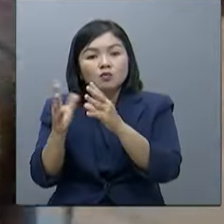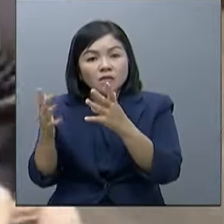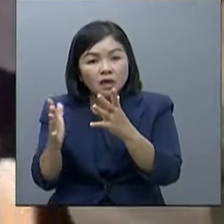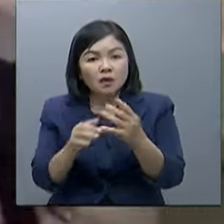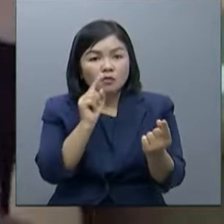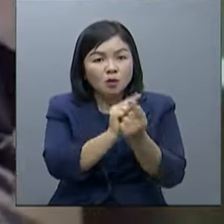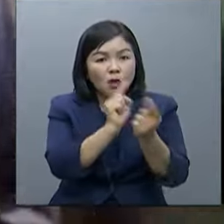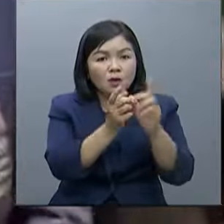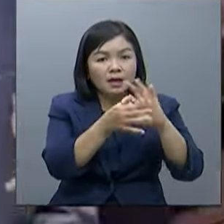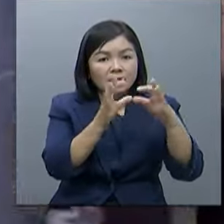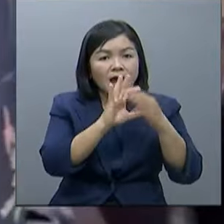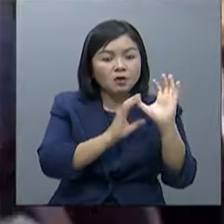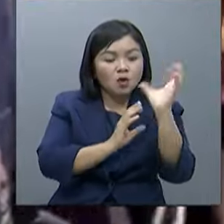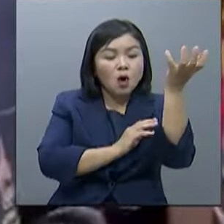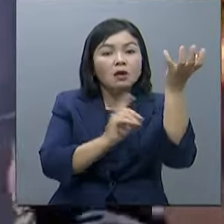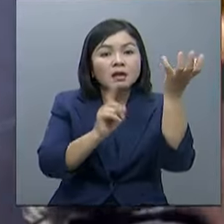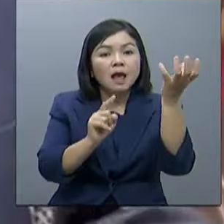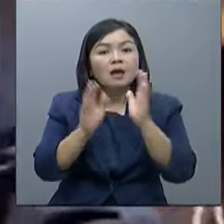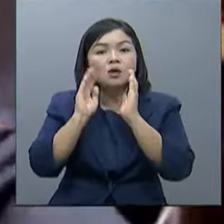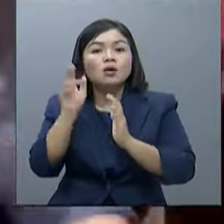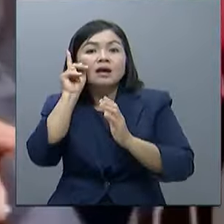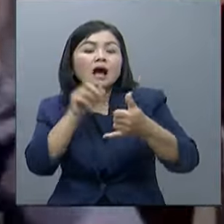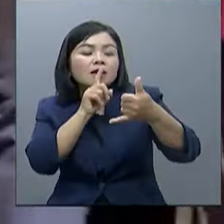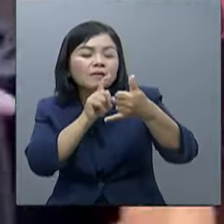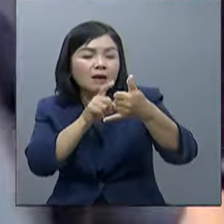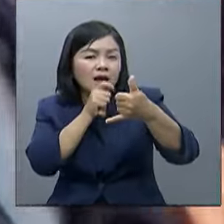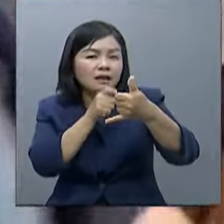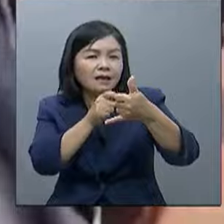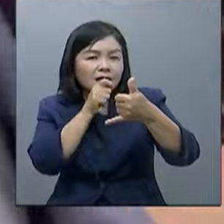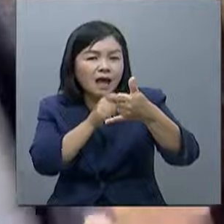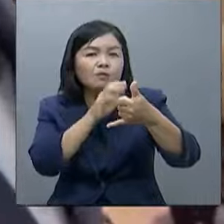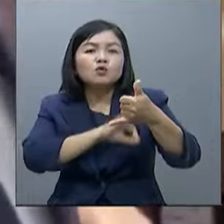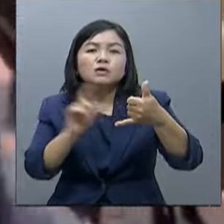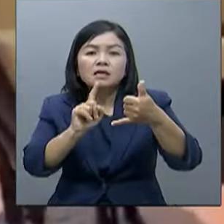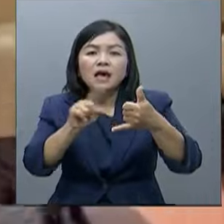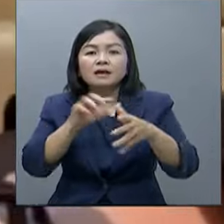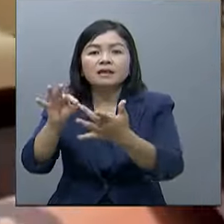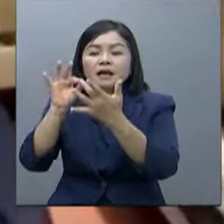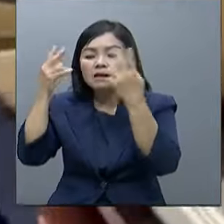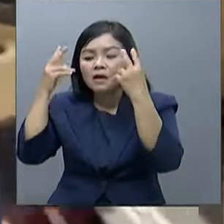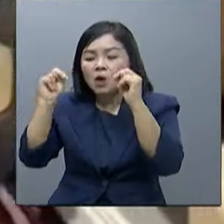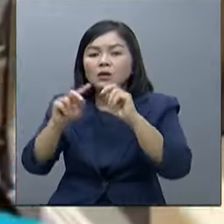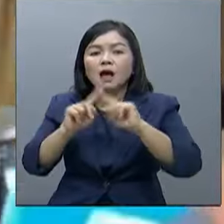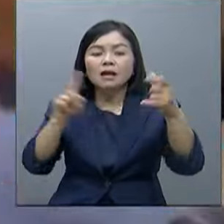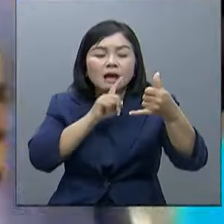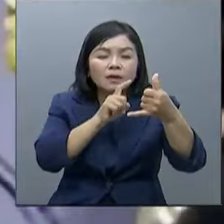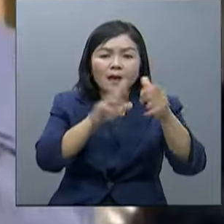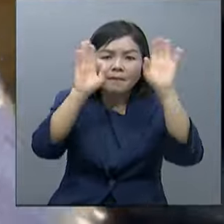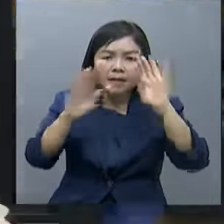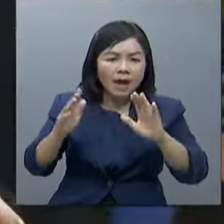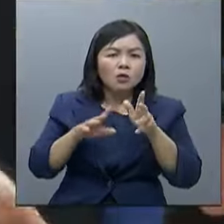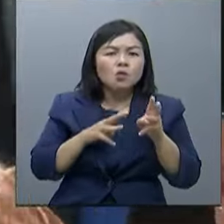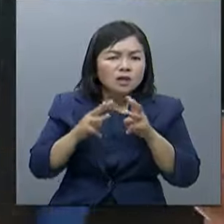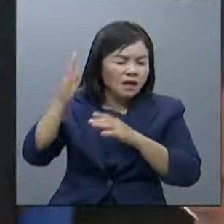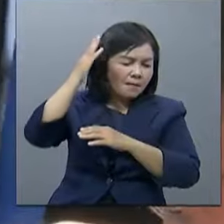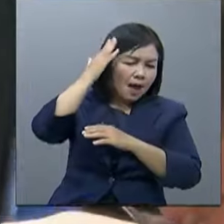าโอลิมปิกค่ะสื่อมวลชนจึงทำหน้าที่ไปสอบถามเรื่องเกี่ยวกับความเห็นในการโหวตวันนั้นนะ คะแต่ว่าพลเอกประวิตรก็แสดงพฤติกรรมใช้ความรุน